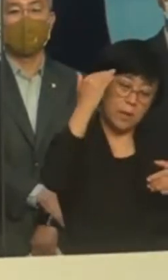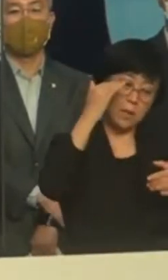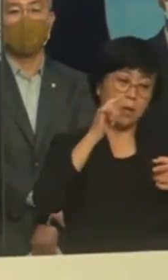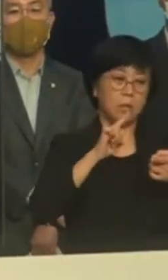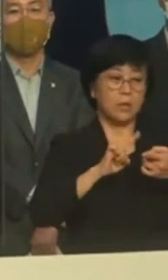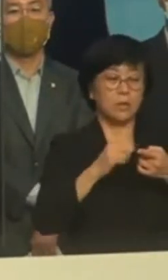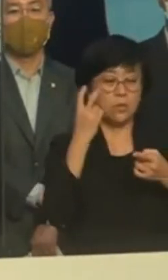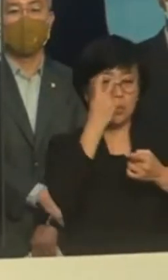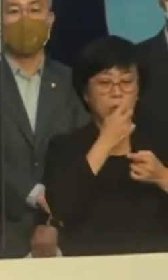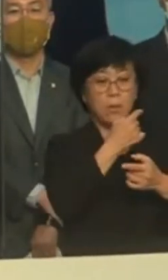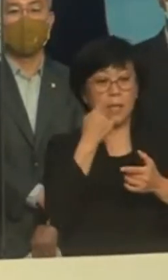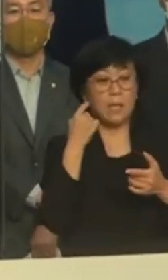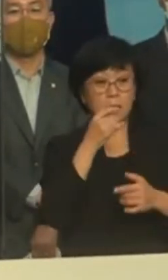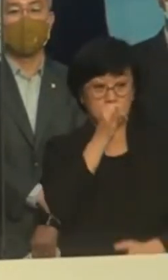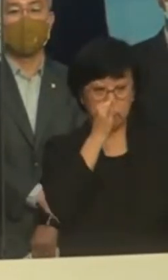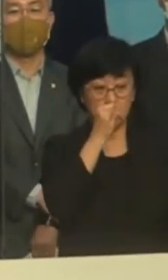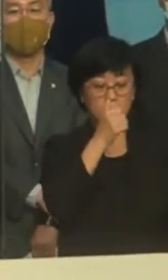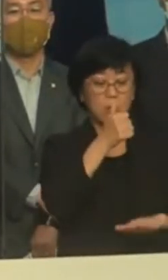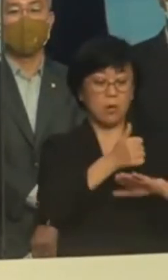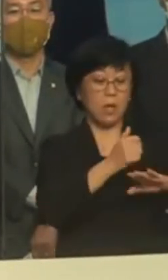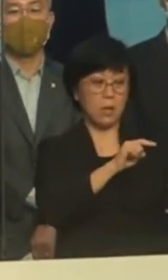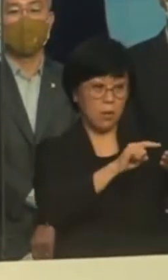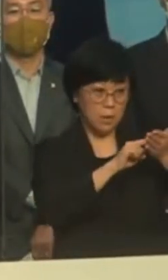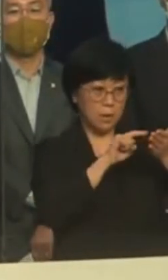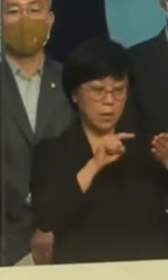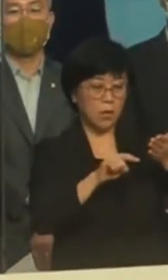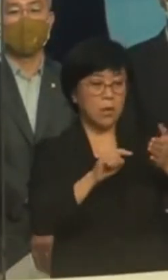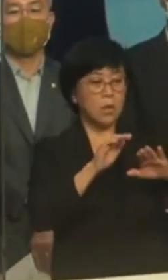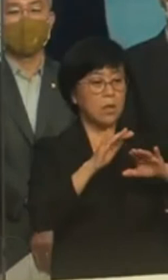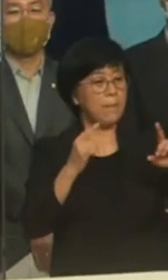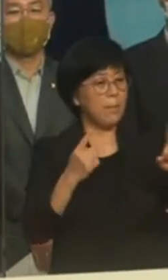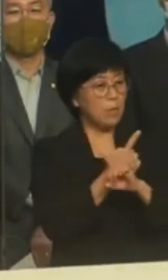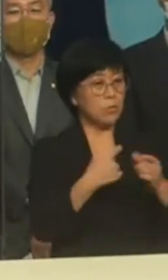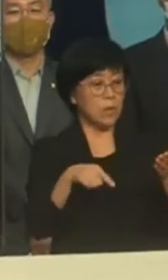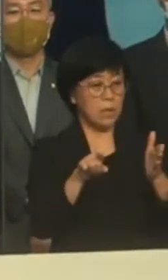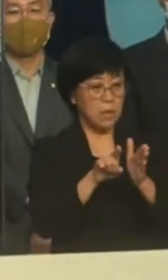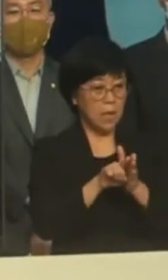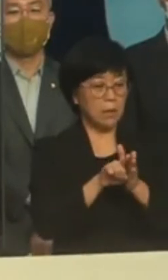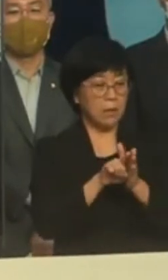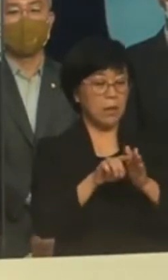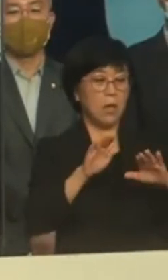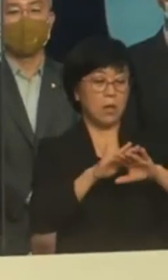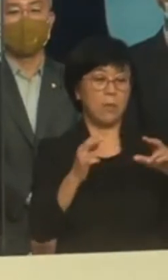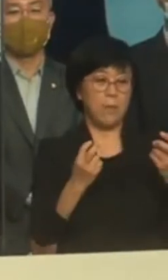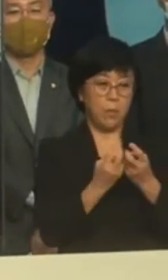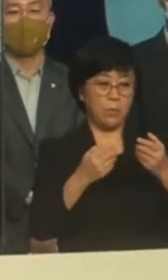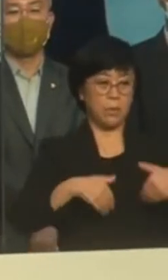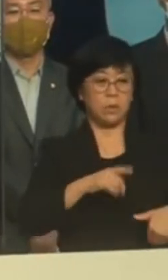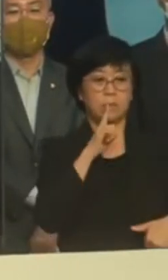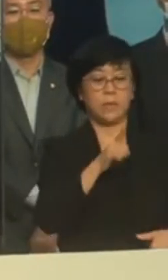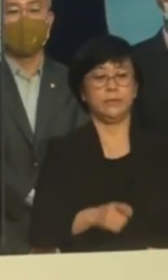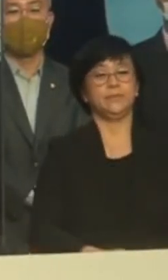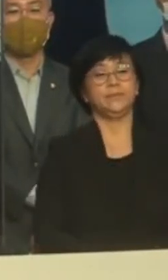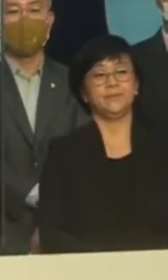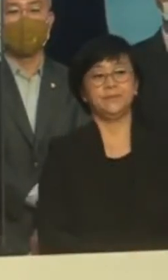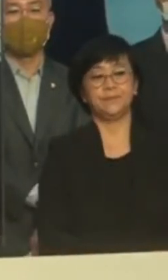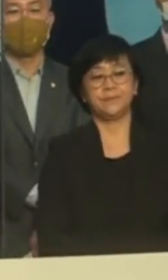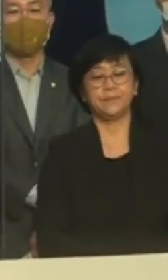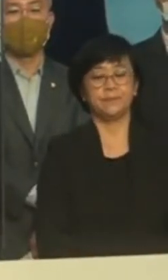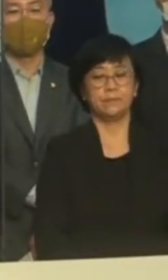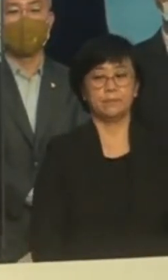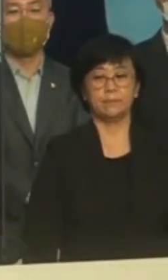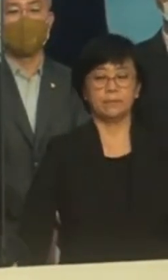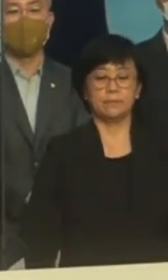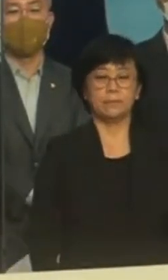그런 요소가 있었다면 어떻게 개선할지를 함께 모색해야 되는 이런 토당적인 국회 차원의 대처가 필요하다는 점을 다시 한번